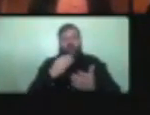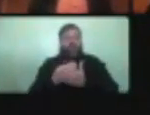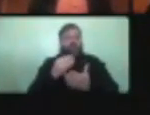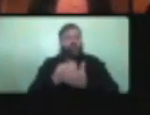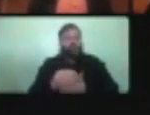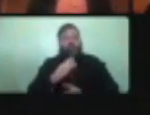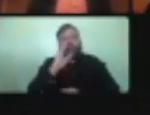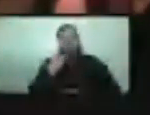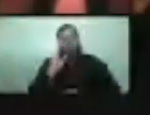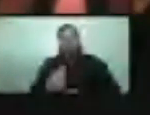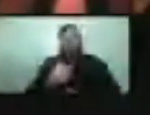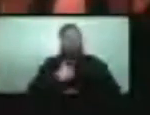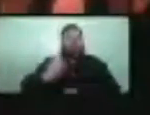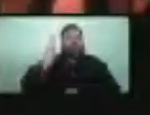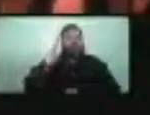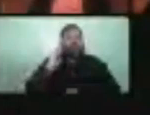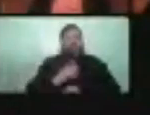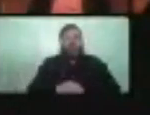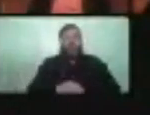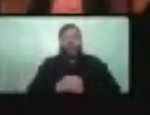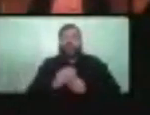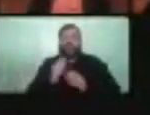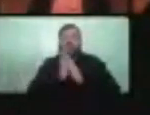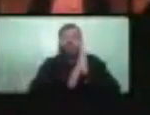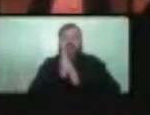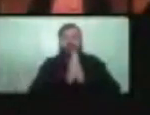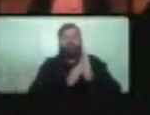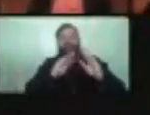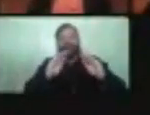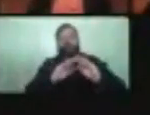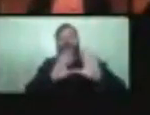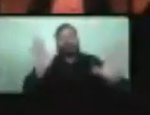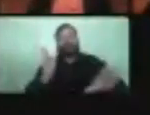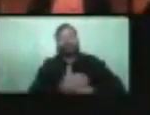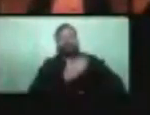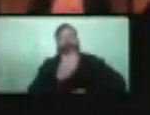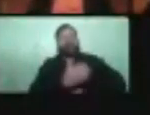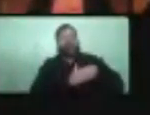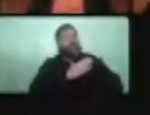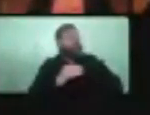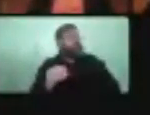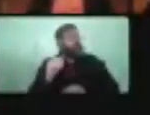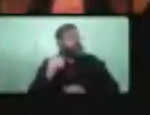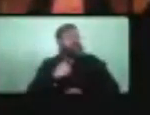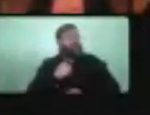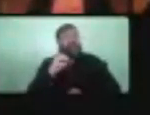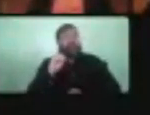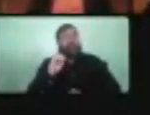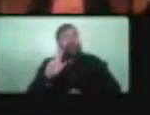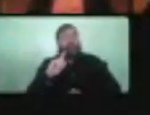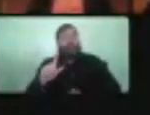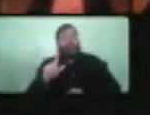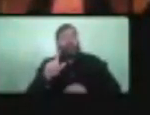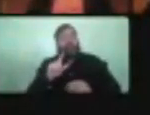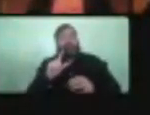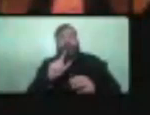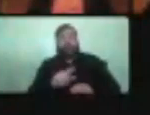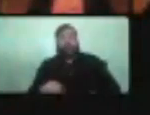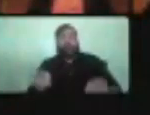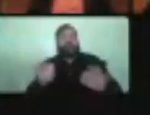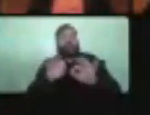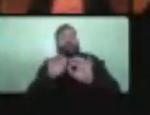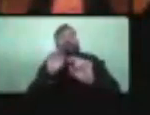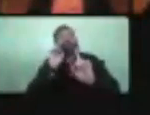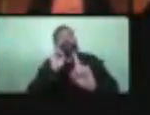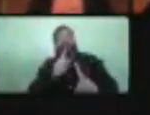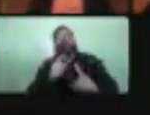ufadhili kwa sasa ambao hatukuwa nao hapo awali. Kwa hivyo tuna dira ama ruwaza kwa ajili ya siku zetu za ama